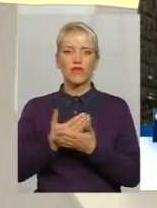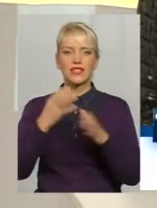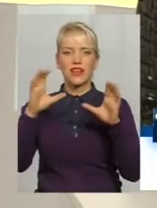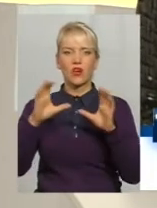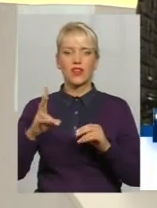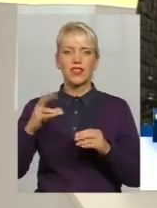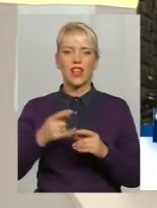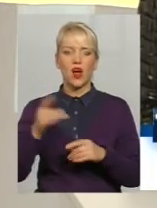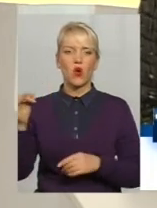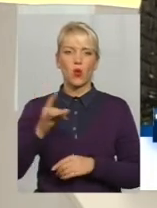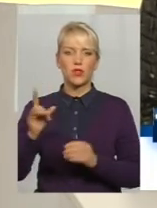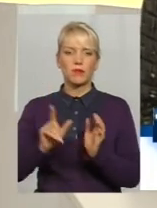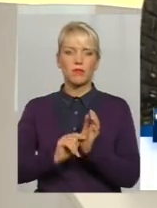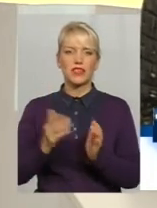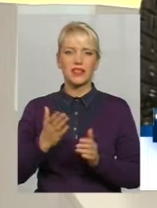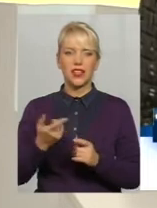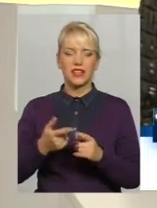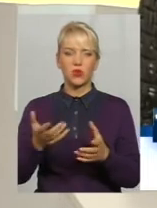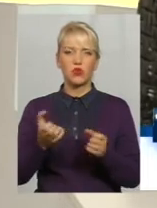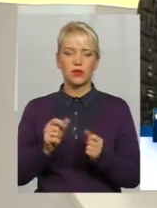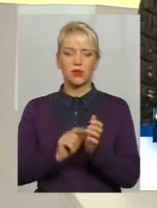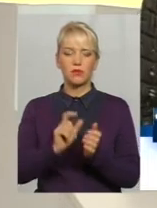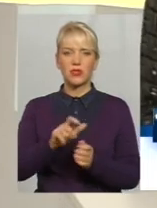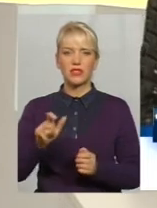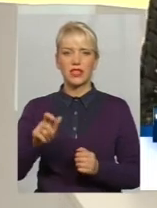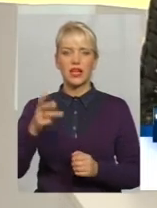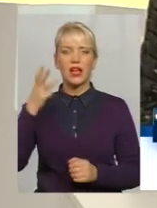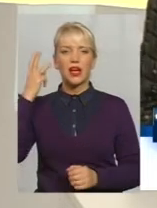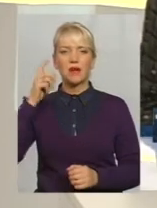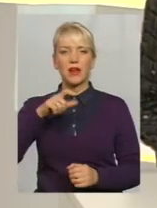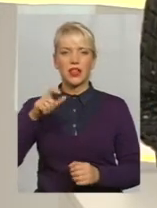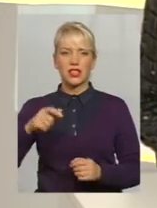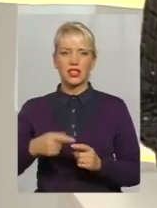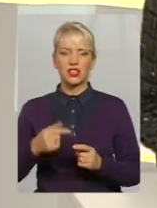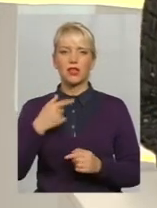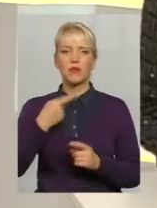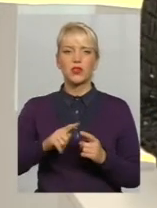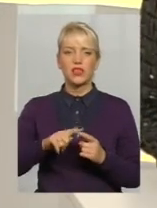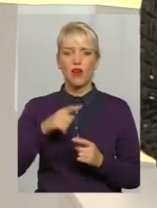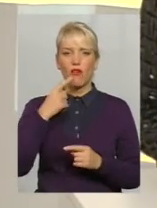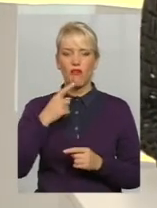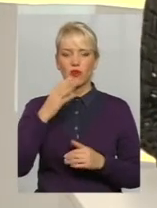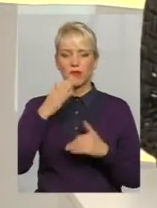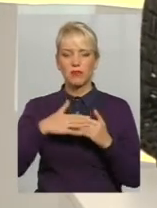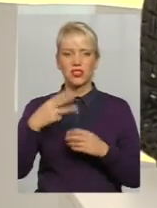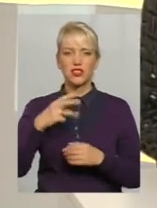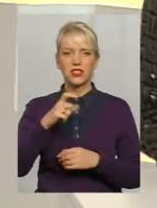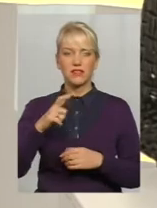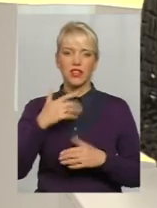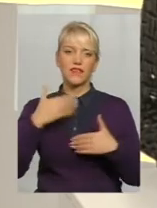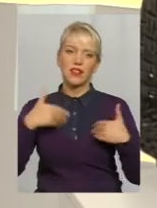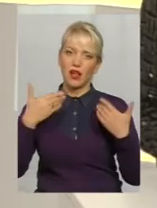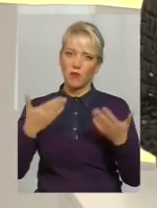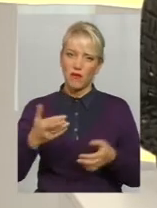на розмір пенсії, які отримують пенсіонери, мешканці Хмельниччини? Про це говоримо найближчих півгодини у цій студії. Вітаю вас, я Анна